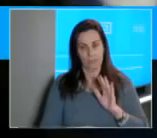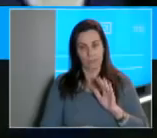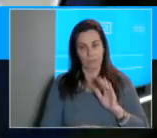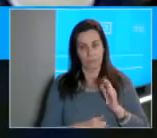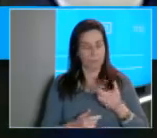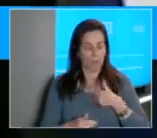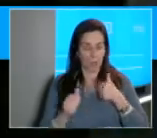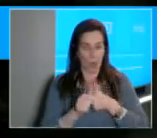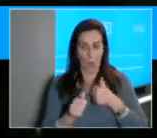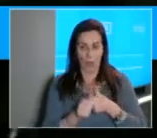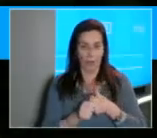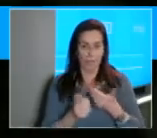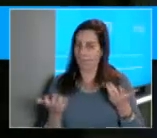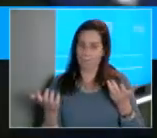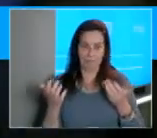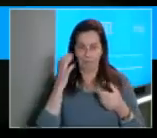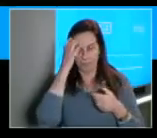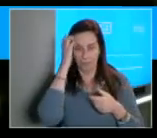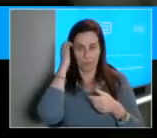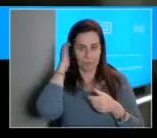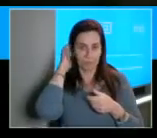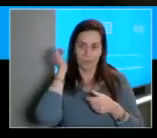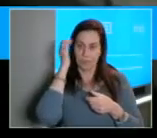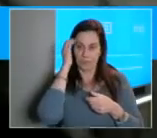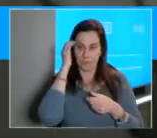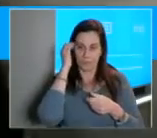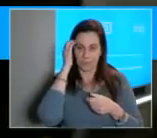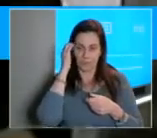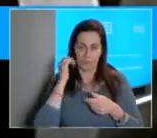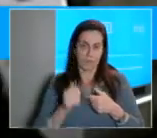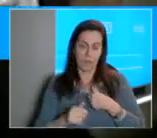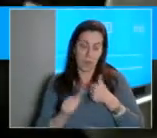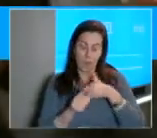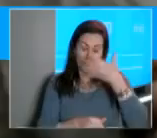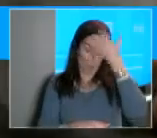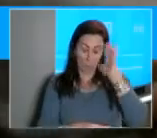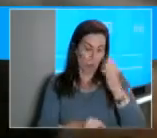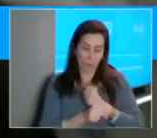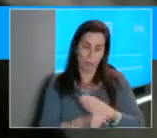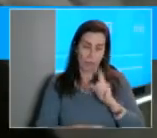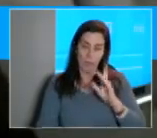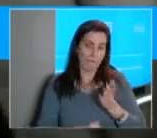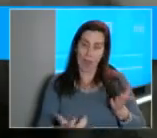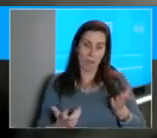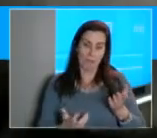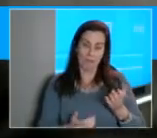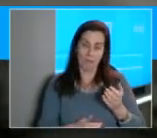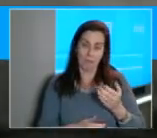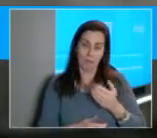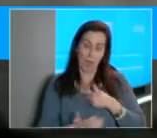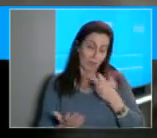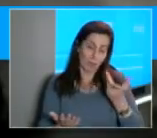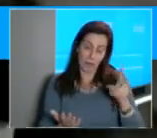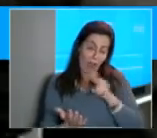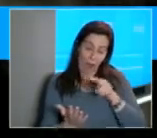אחרי התוכניות של ראש הממשלה לשעבר אהוד אולמרט, אבל אני קורא כמו